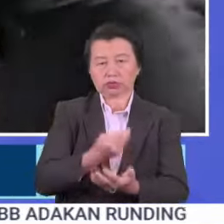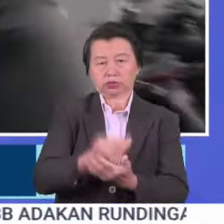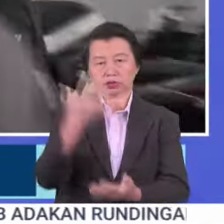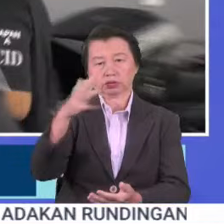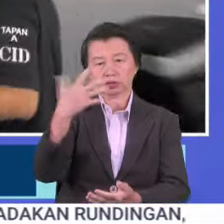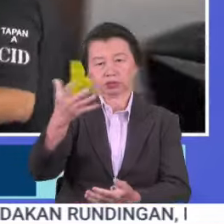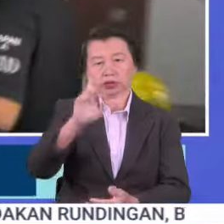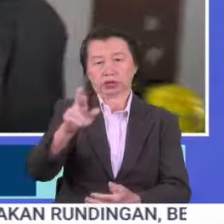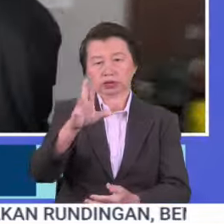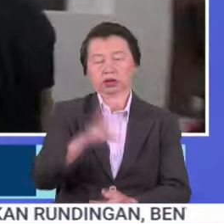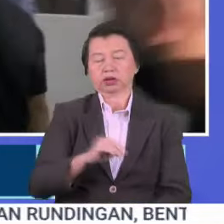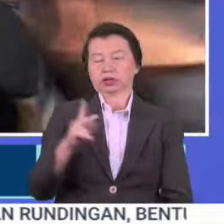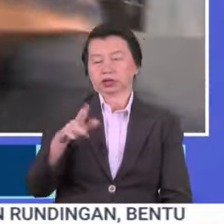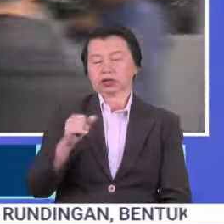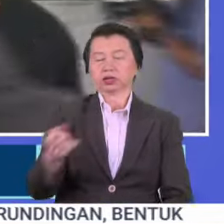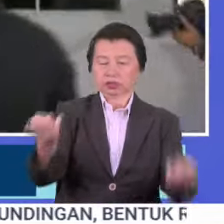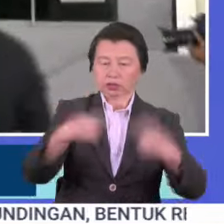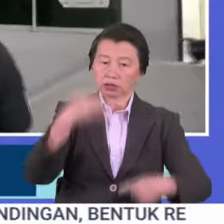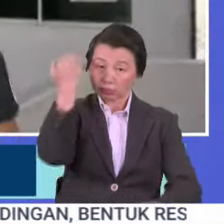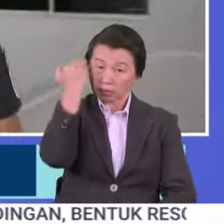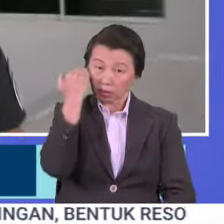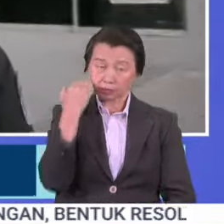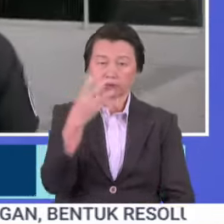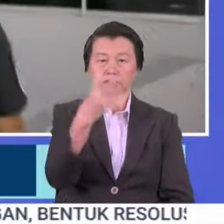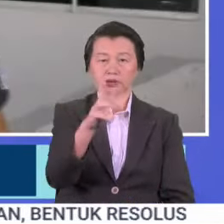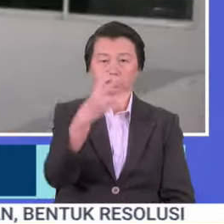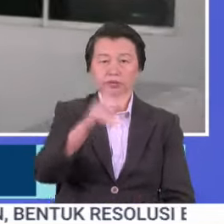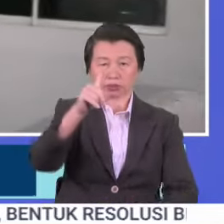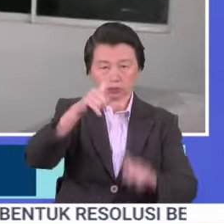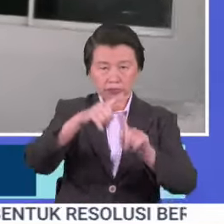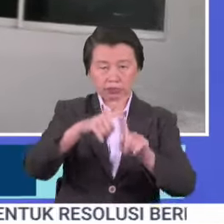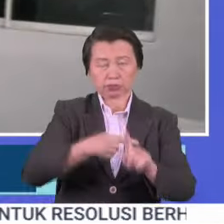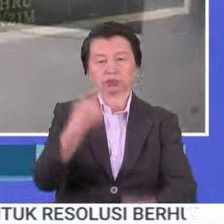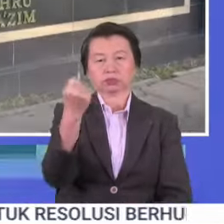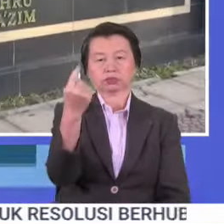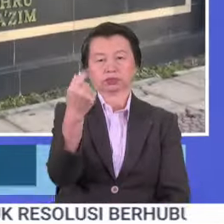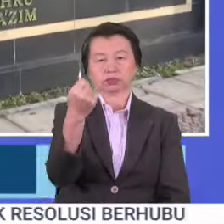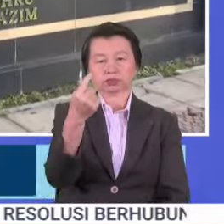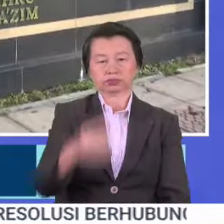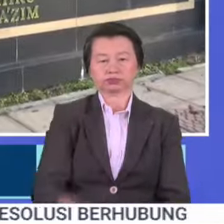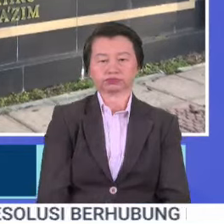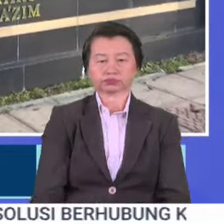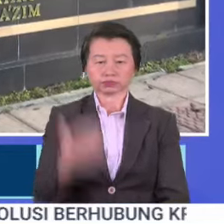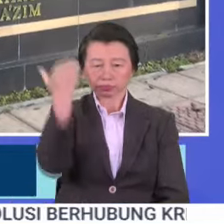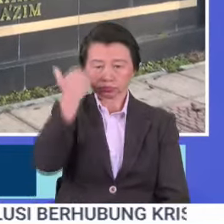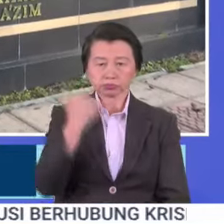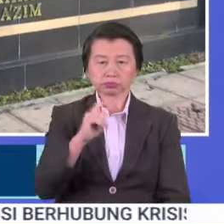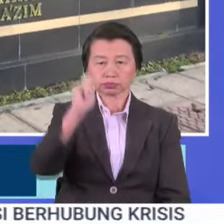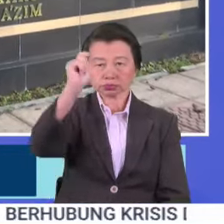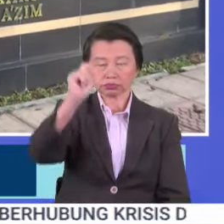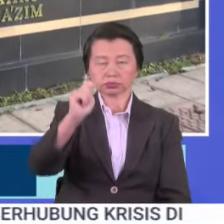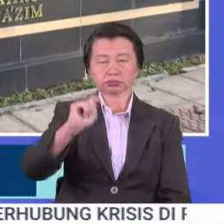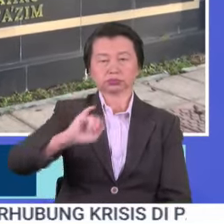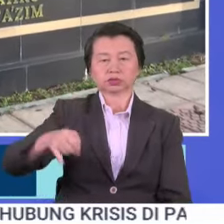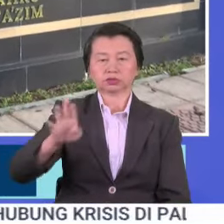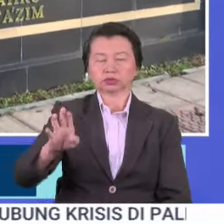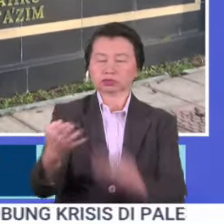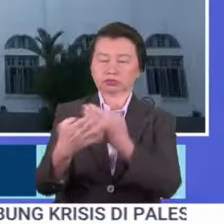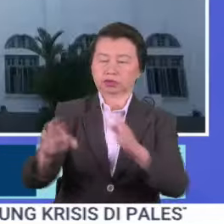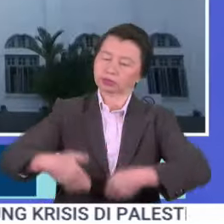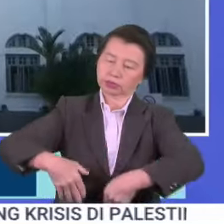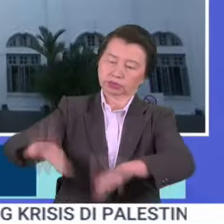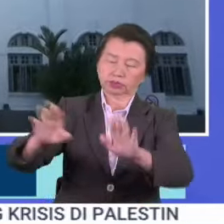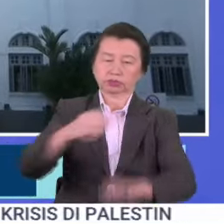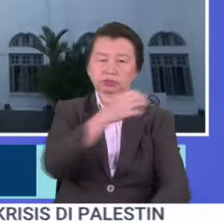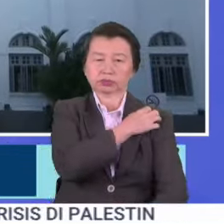RM15,000 dan kes disebut semula 16 November depan. Mahkamah Tinggi Johor Bahru melepas dan membebaskan dua